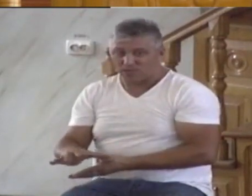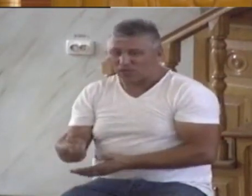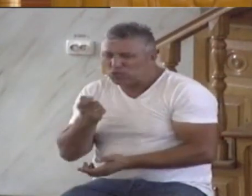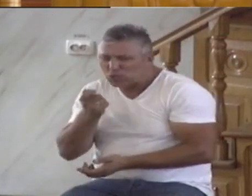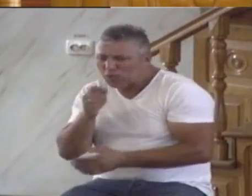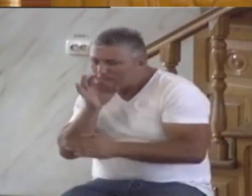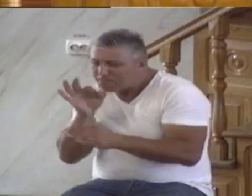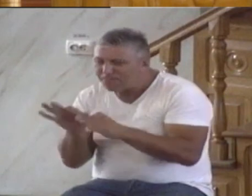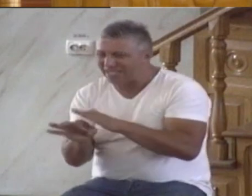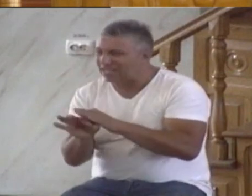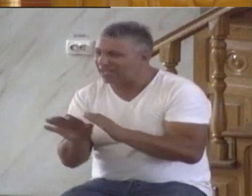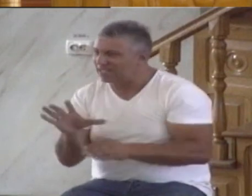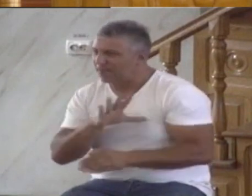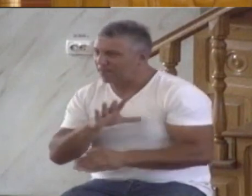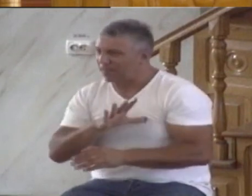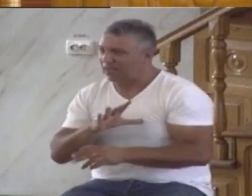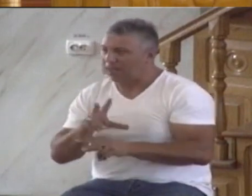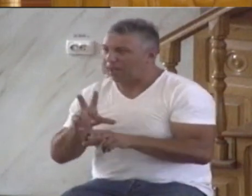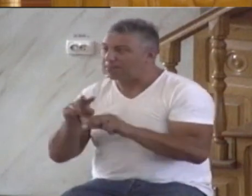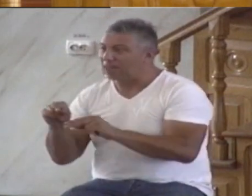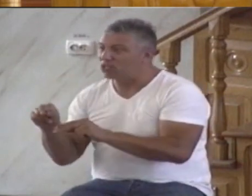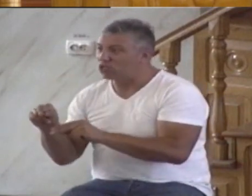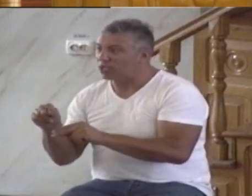соблазнится о мне».